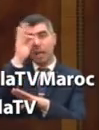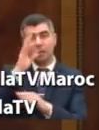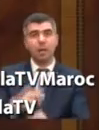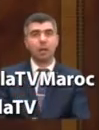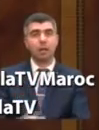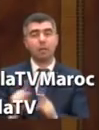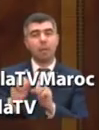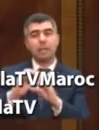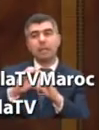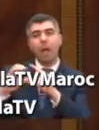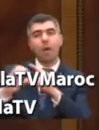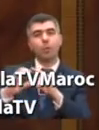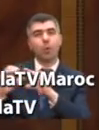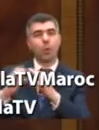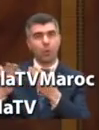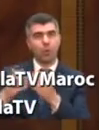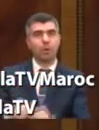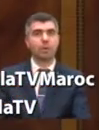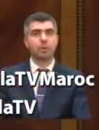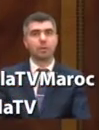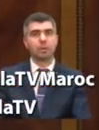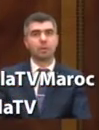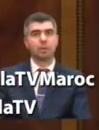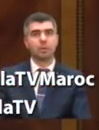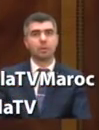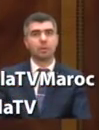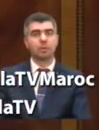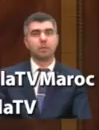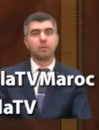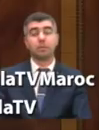هي سياسة تواصلية صافي هي سياسة تواصلية